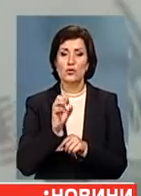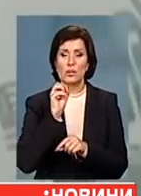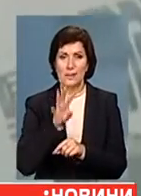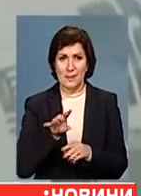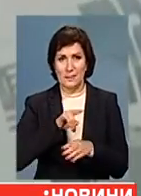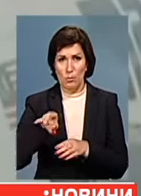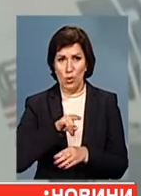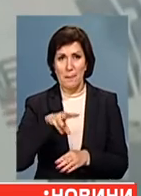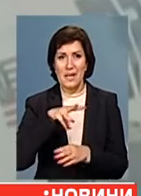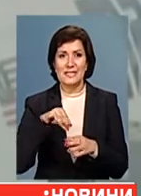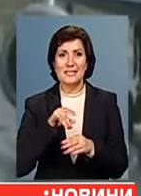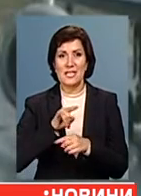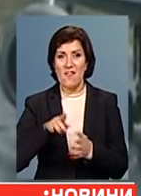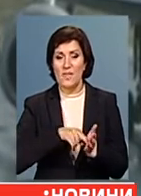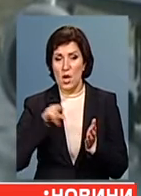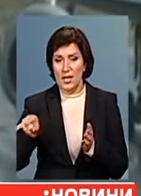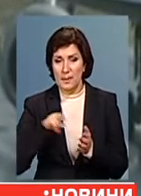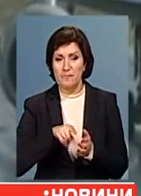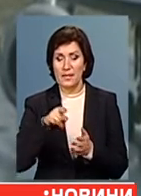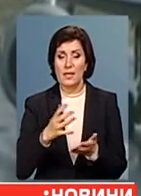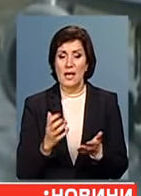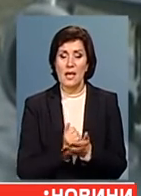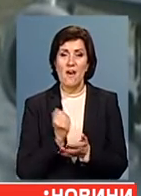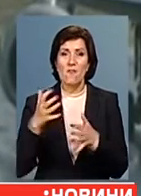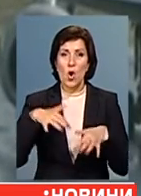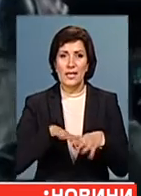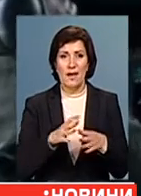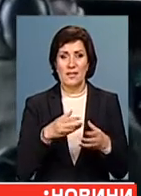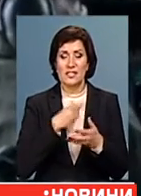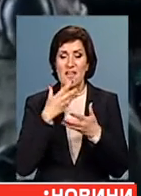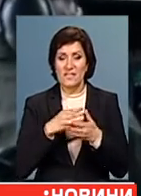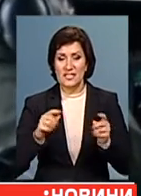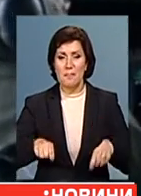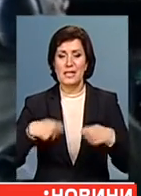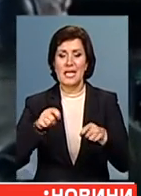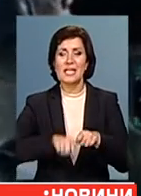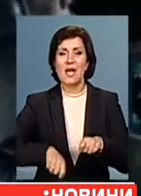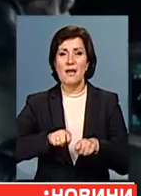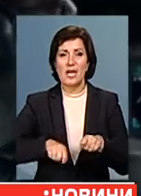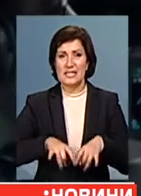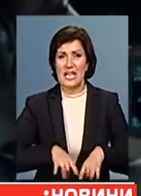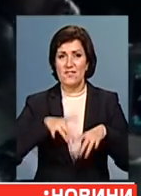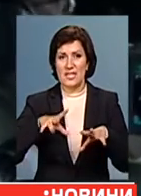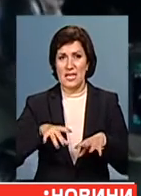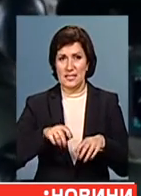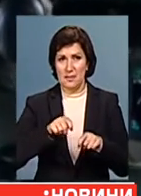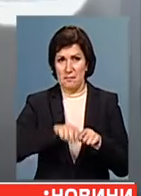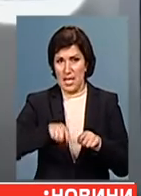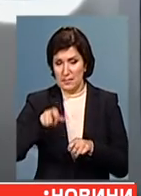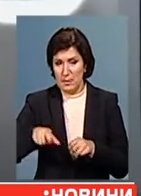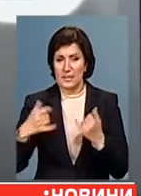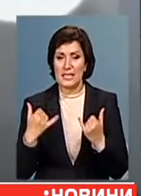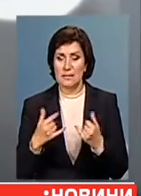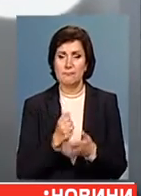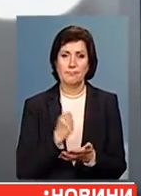авіаліній. Рештки літака на острові в Індійському океані виявили навесні і передали на аналіз австралійським експертам. Нині